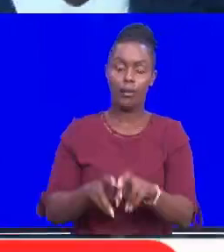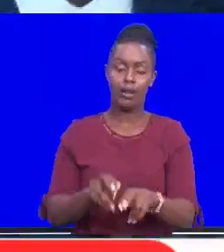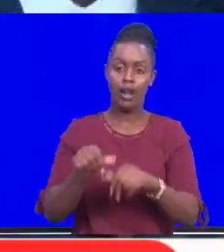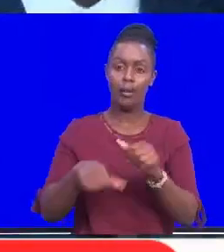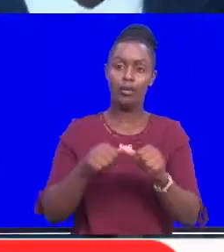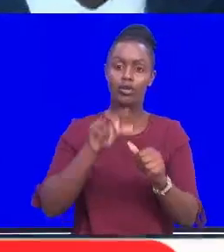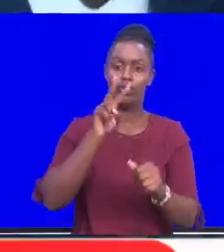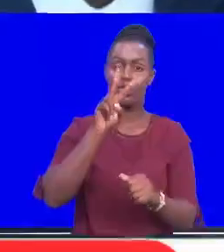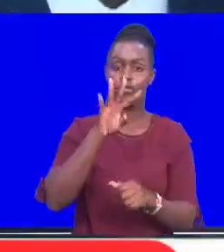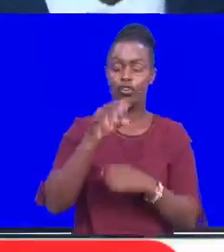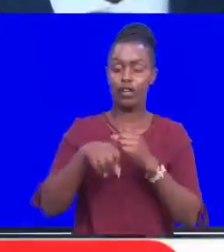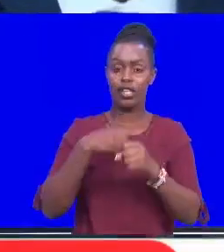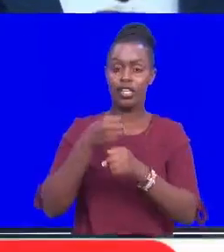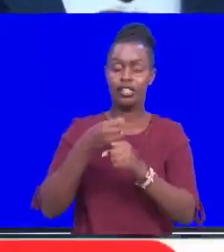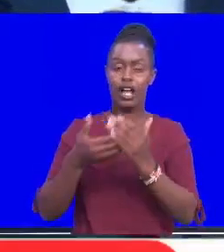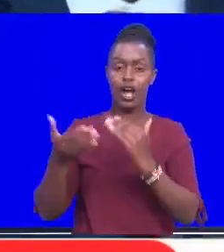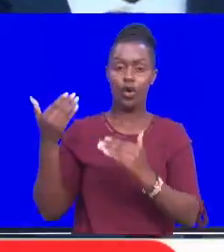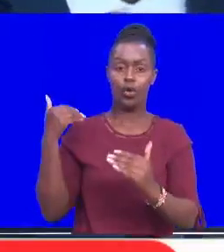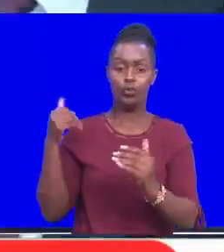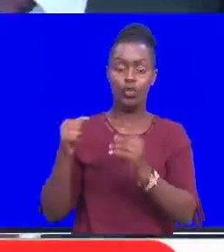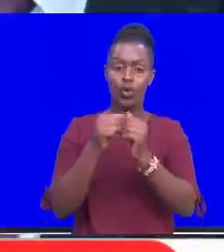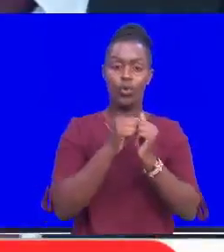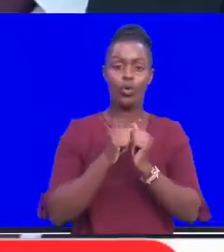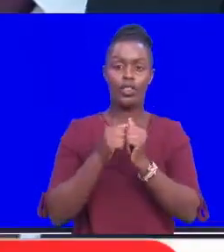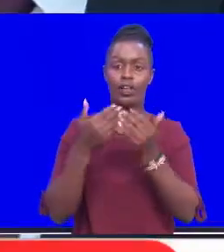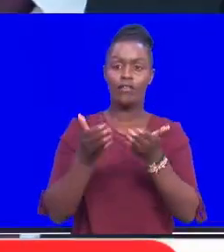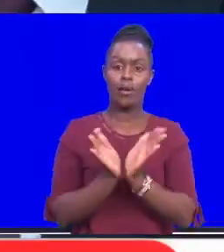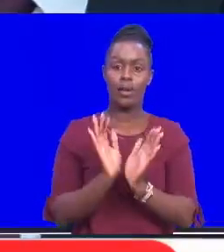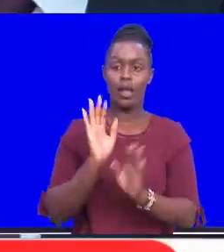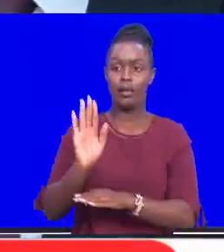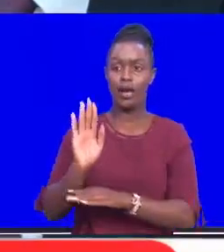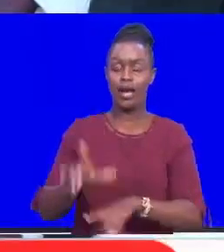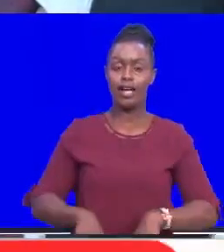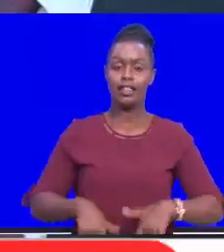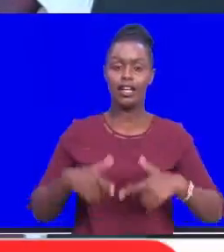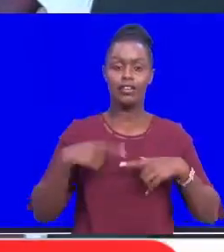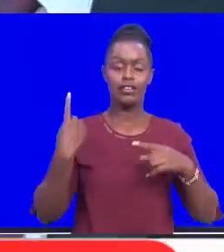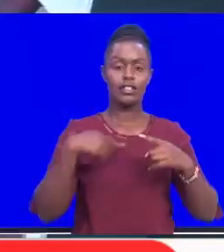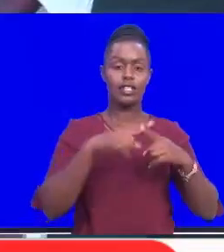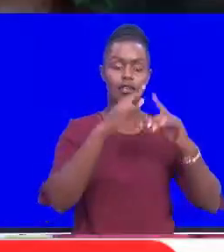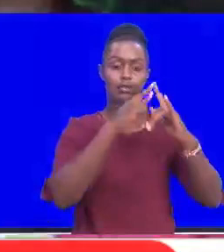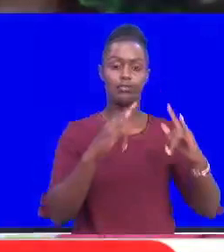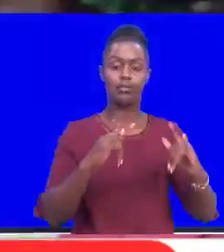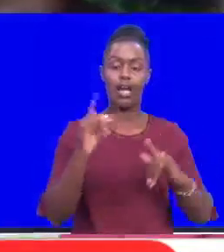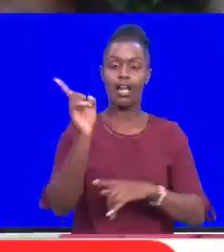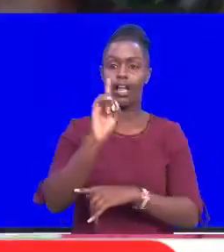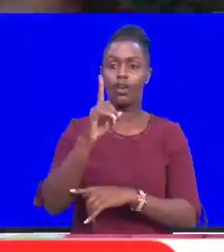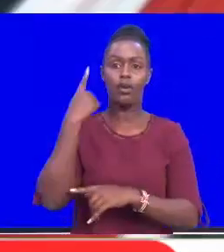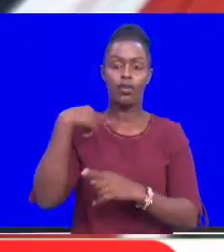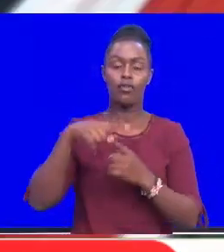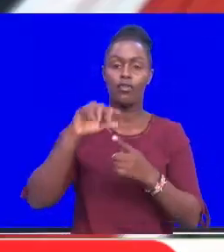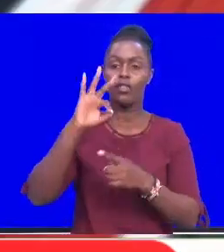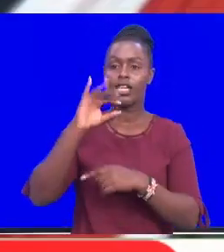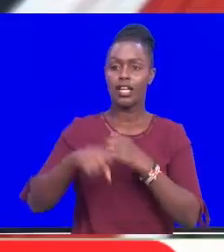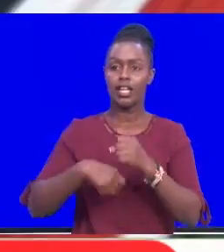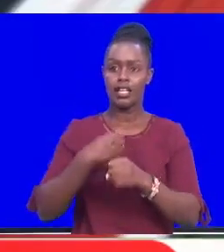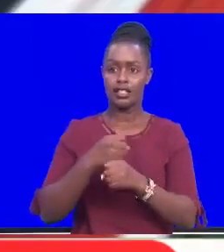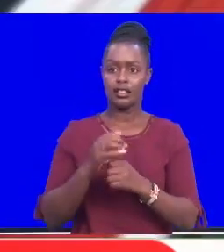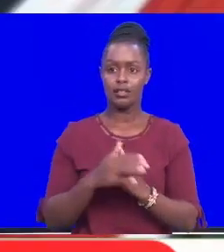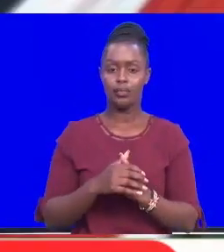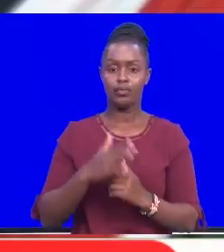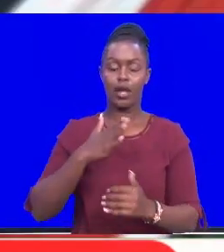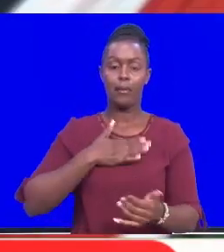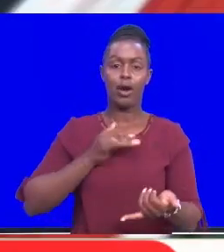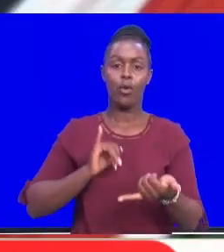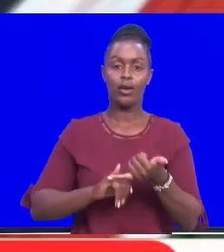24 iliyopita pamoja na familia yake waliishi katika kambi ya wakimbizi ya Nairobi kwa miaka mitatu. My wife and our